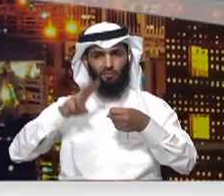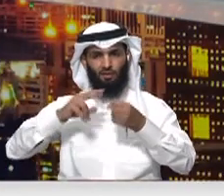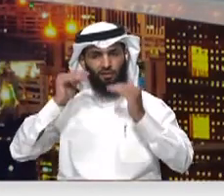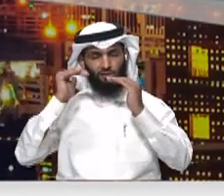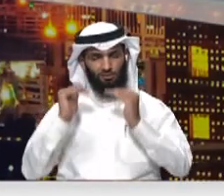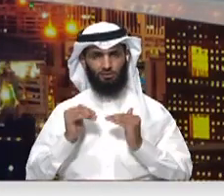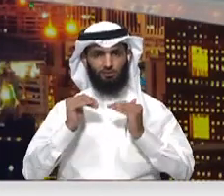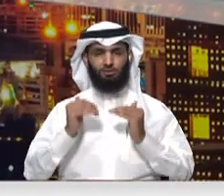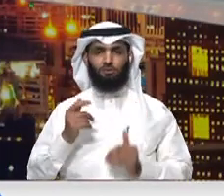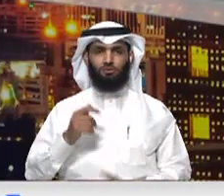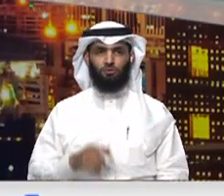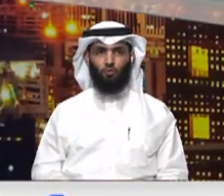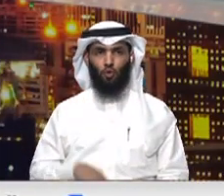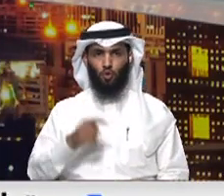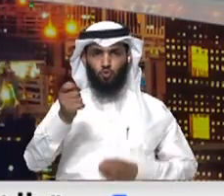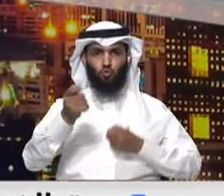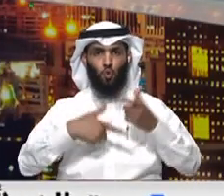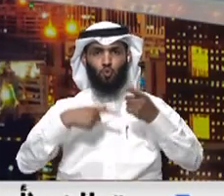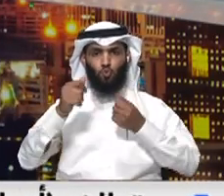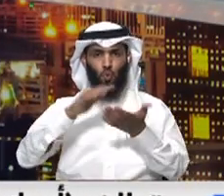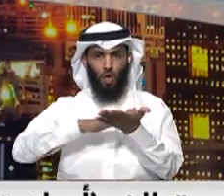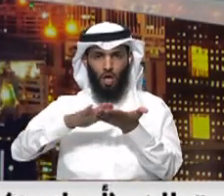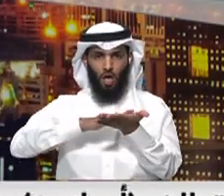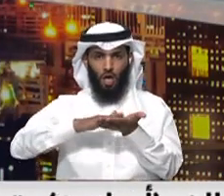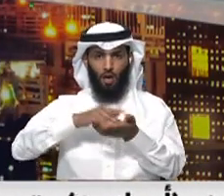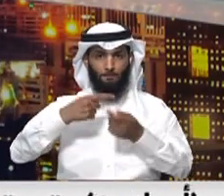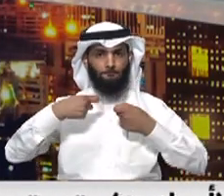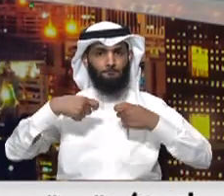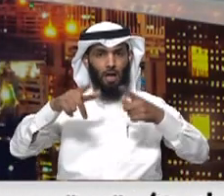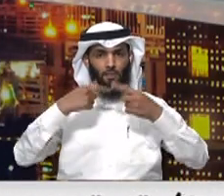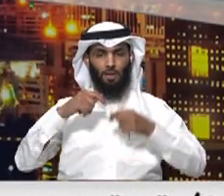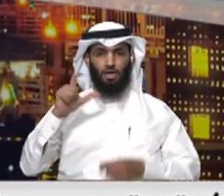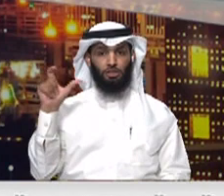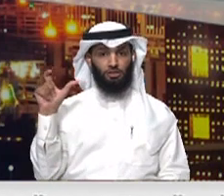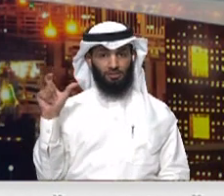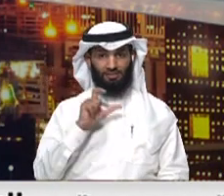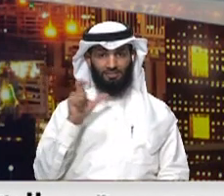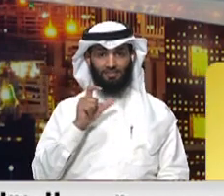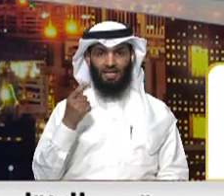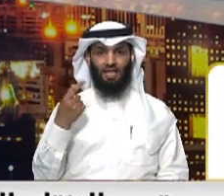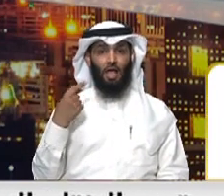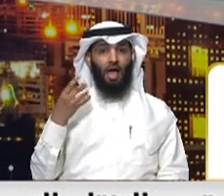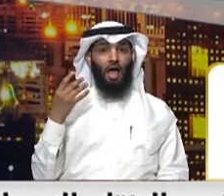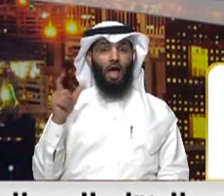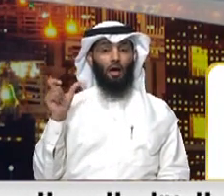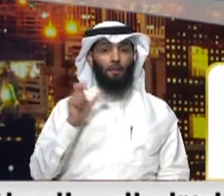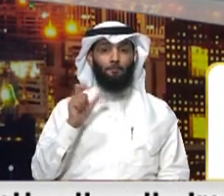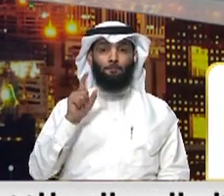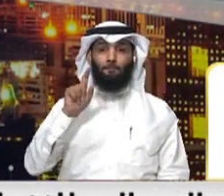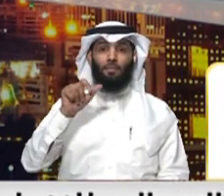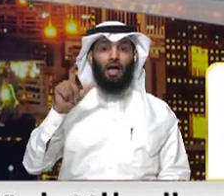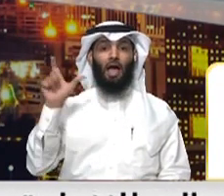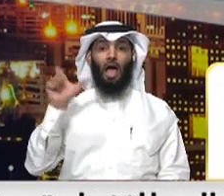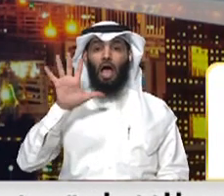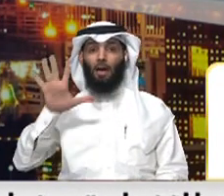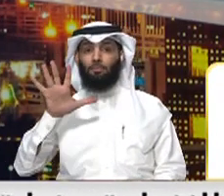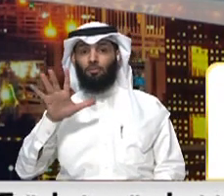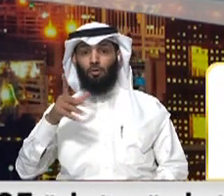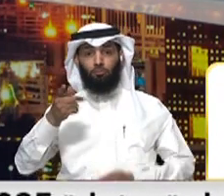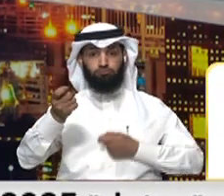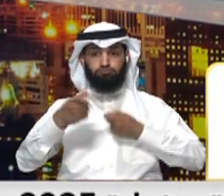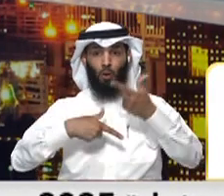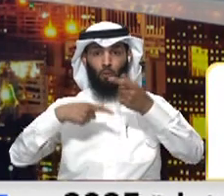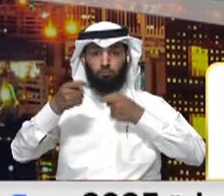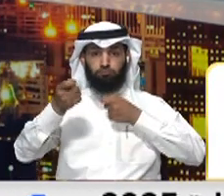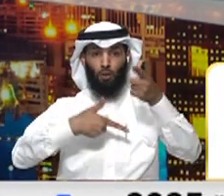سجل السوق العقاري الكويتي خلال تداولات شهر مايو 2024 ارتفاعا من حيث عدد الصفقات